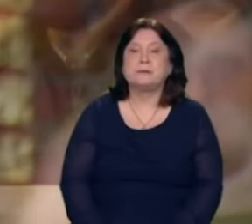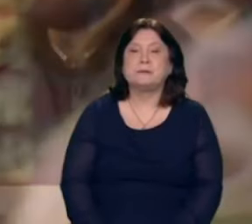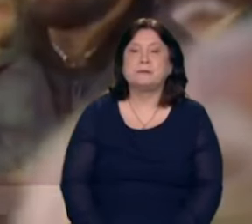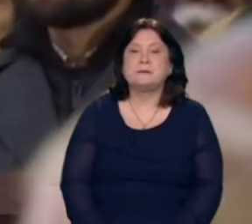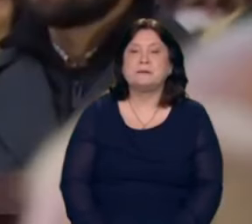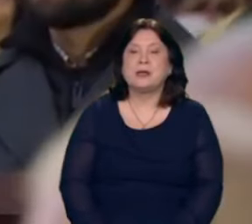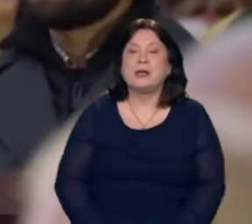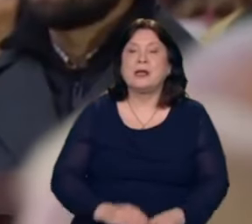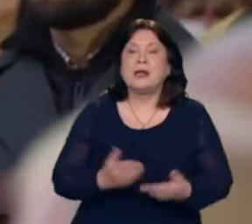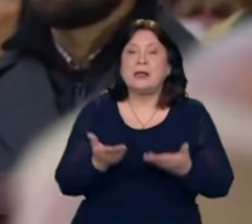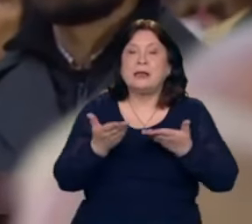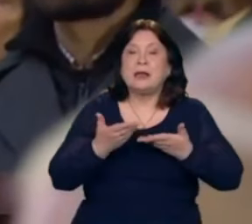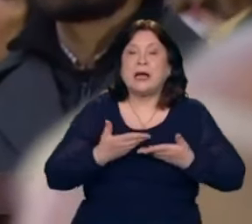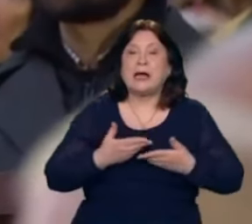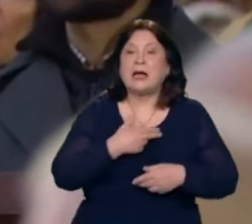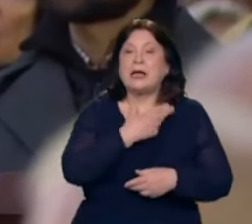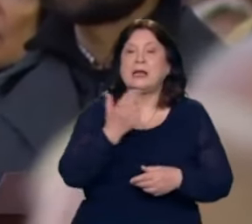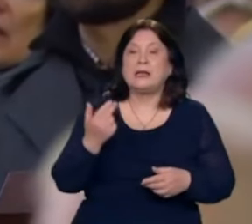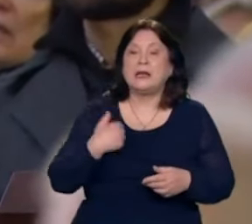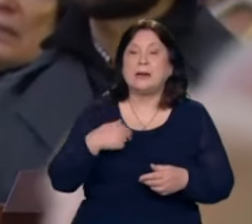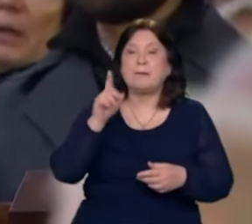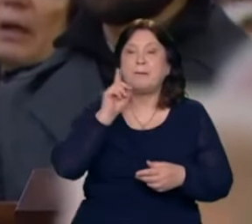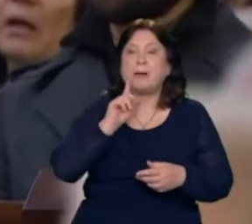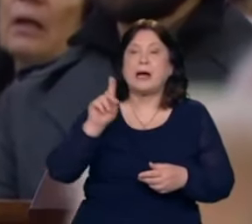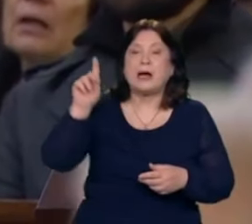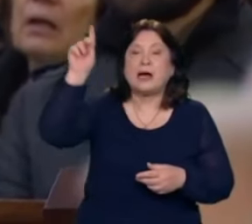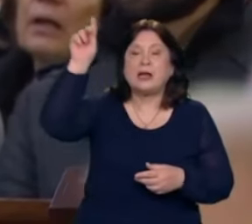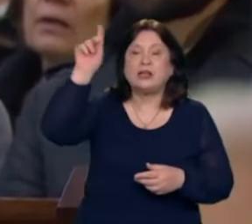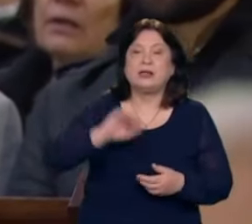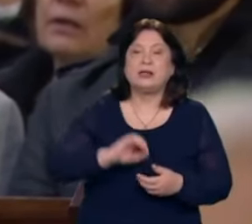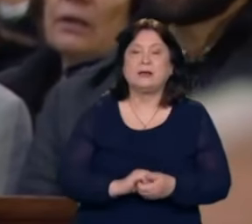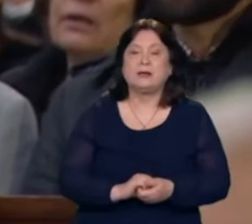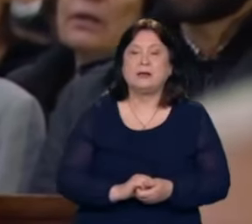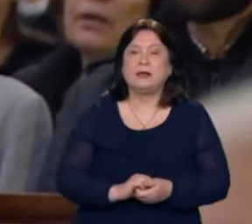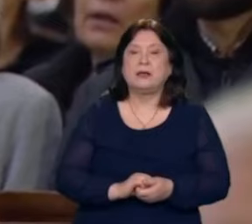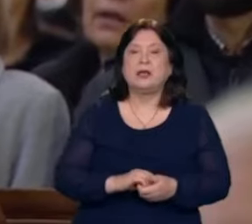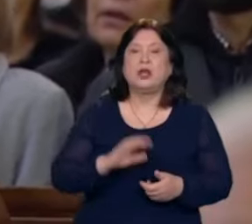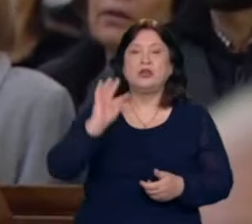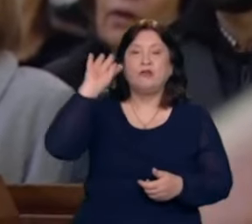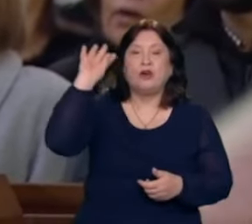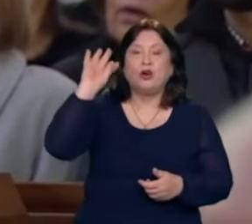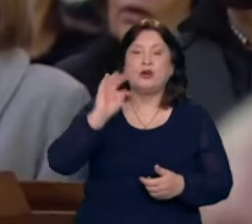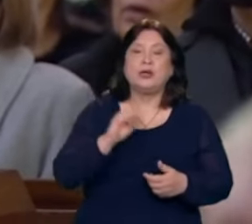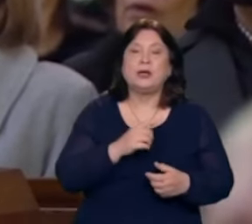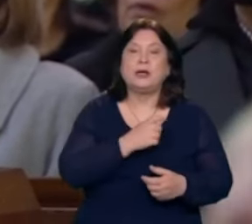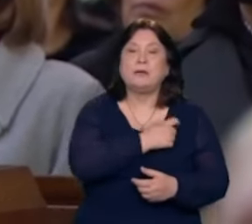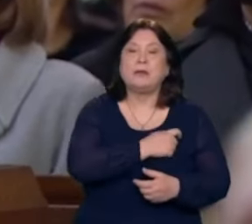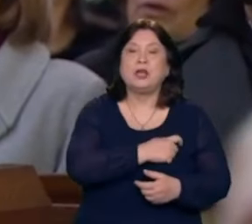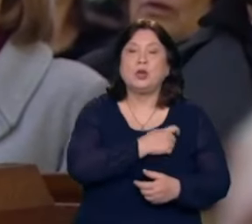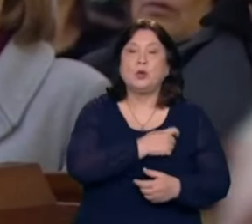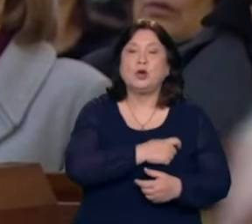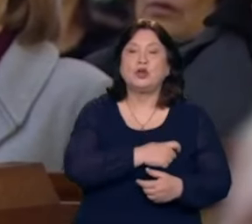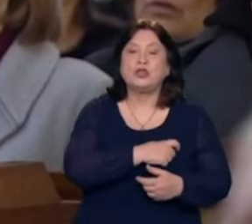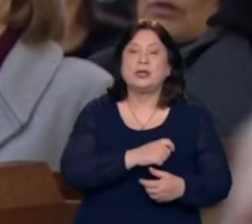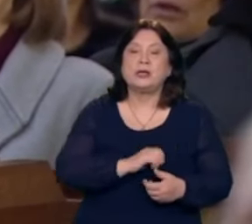miłosierdziem nasyć nas Panie twoim